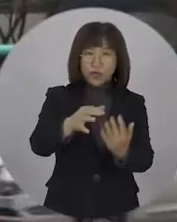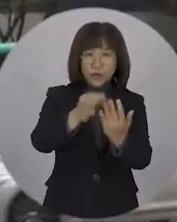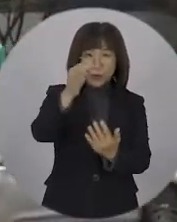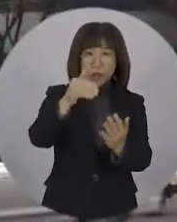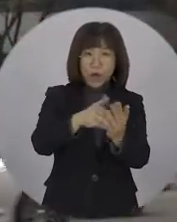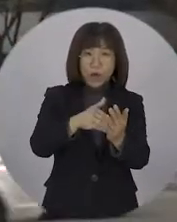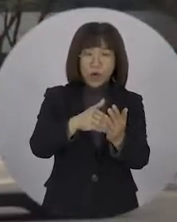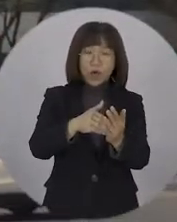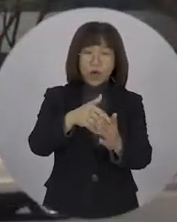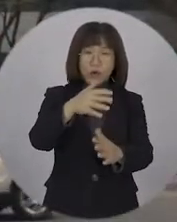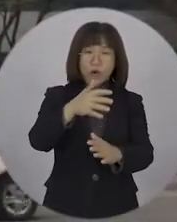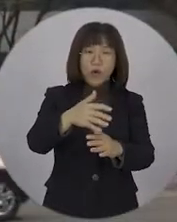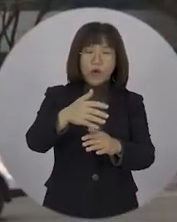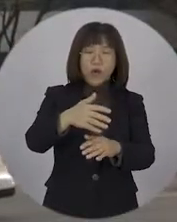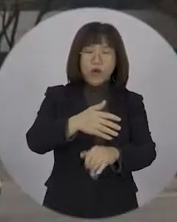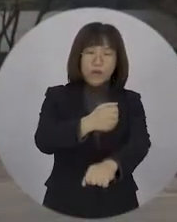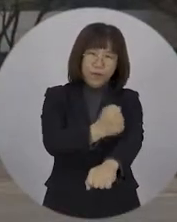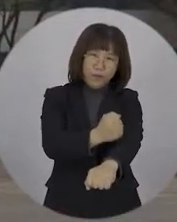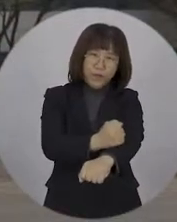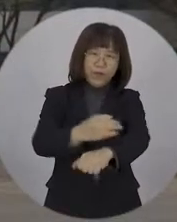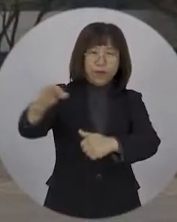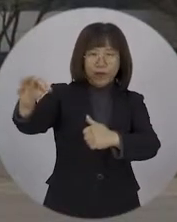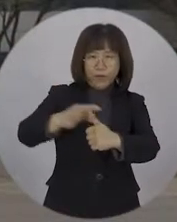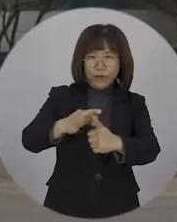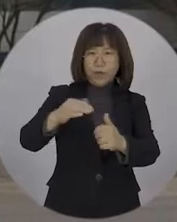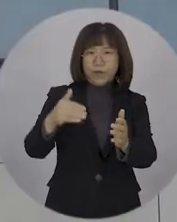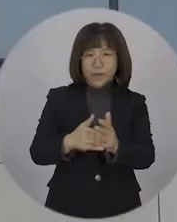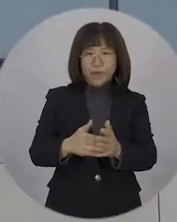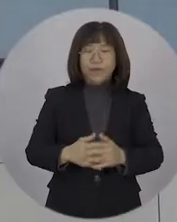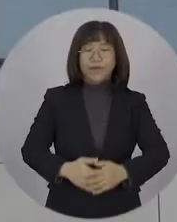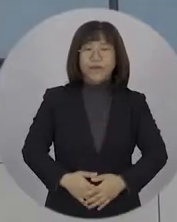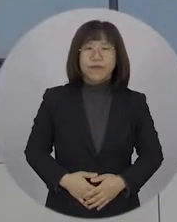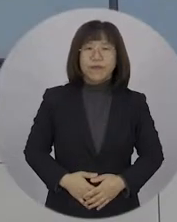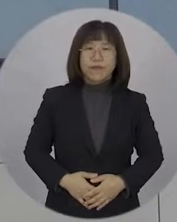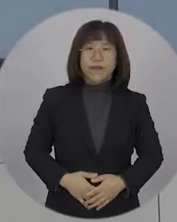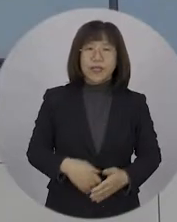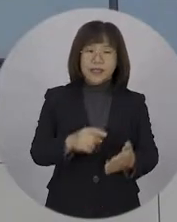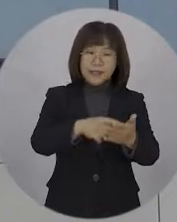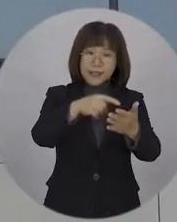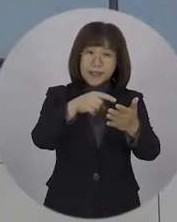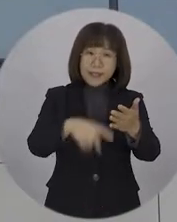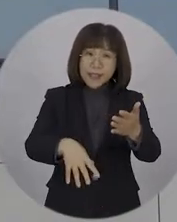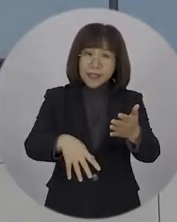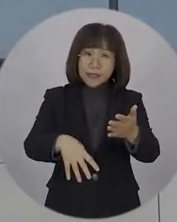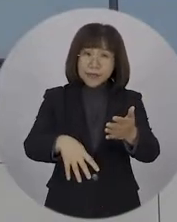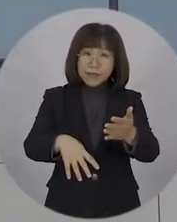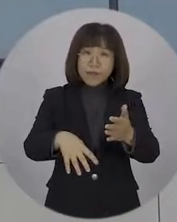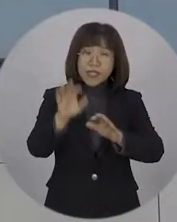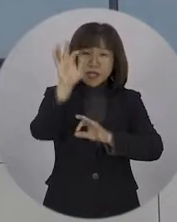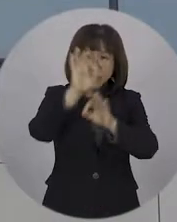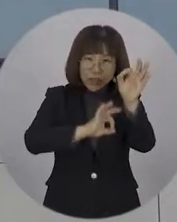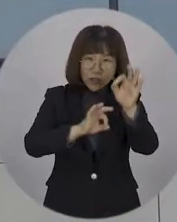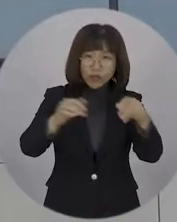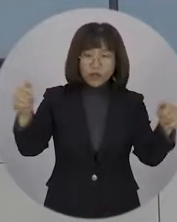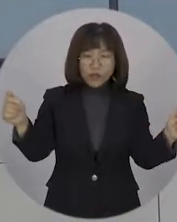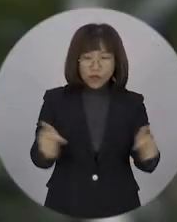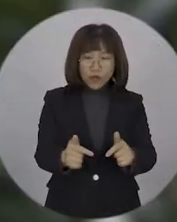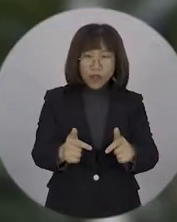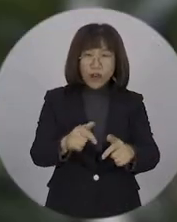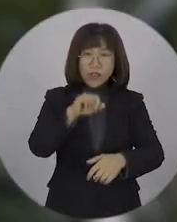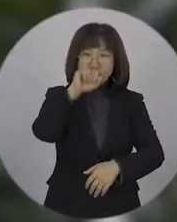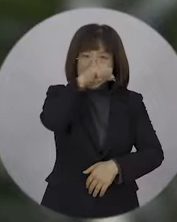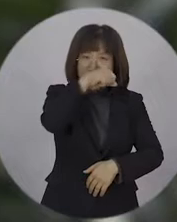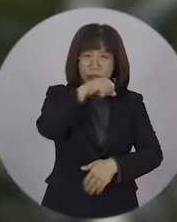선정됐으며 인센티브로 특별 교부세도 받게 됐습니다. 특히 세수 오차를 줄여 예산 계획의 정확성을